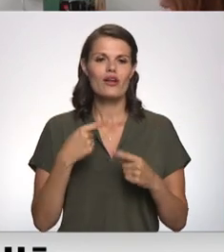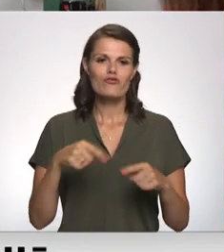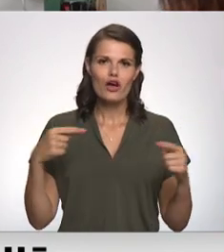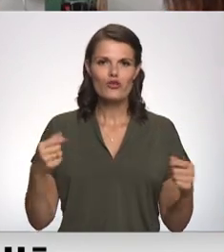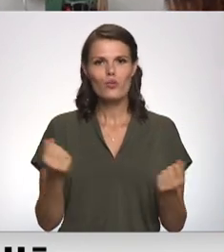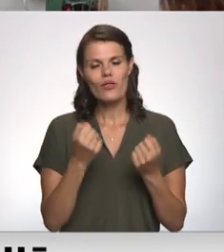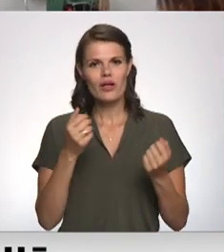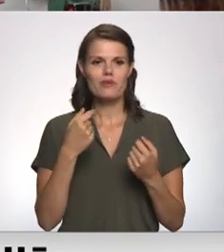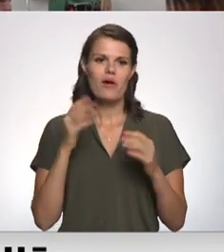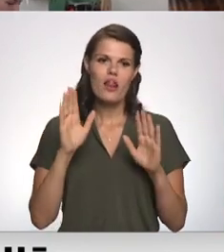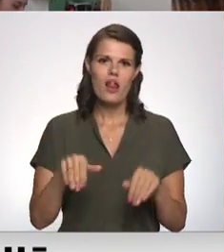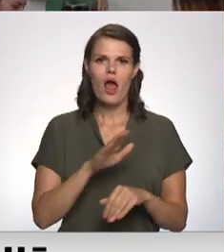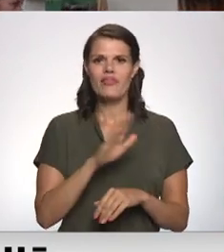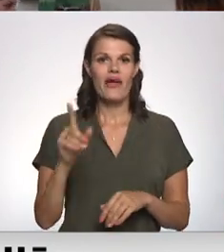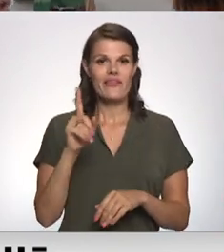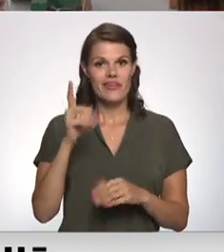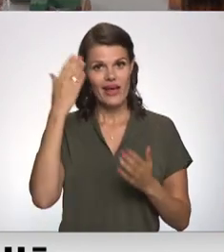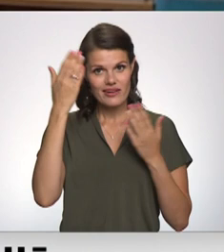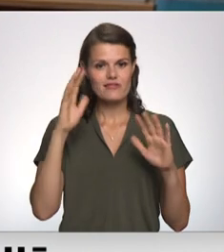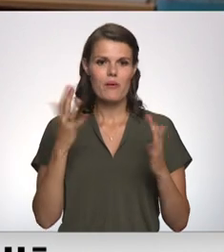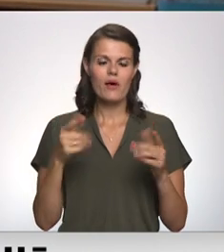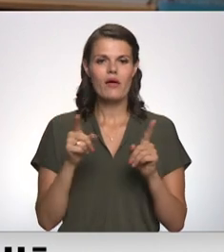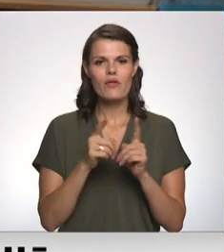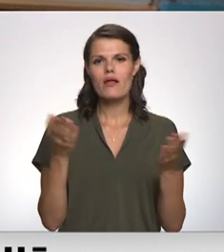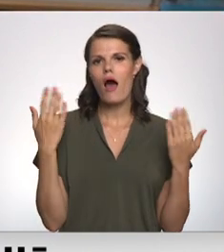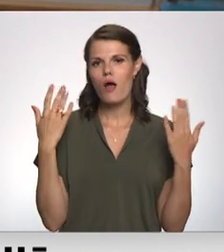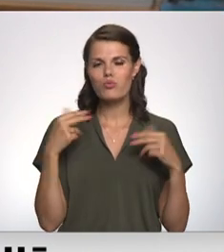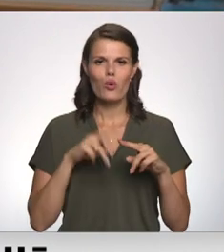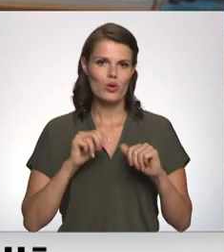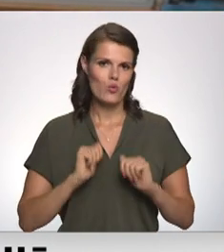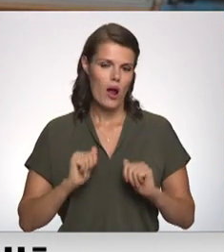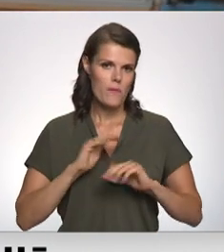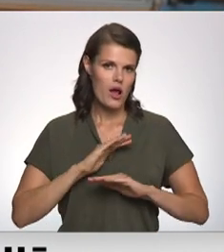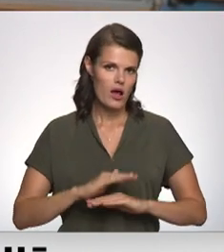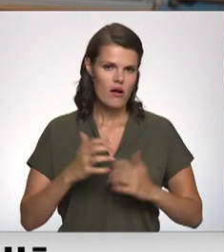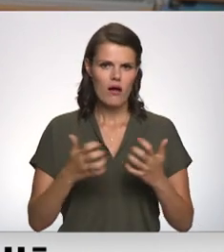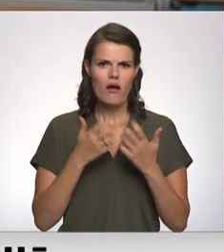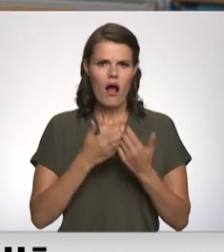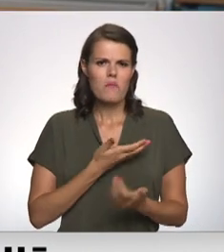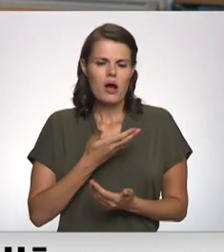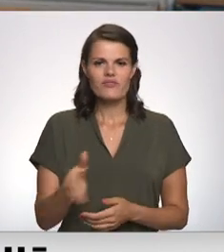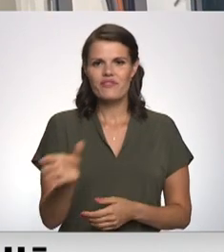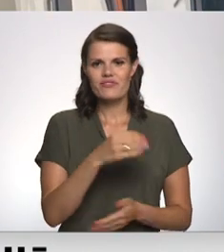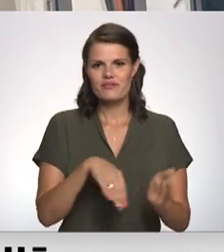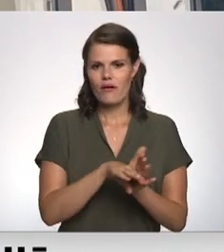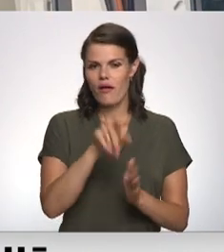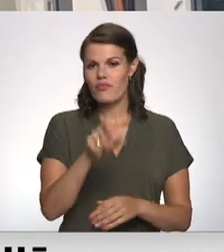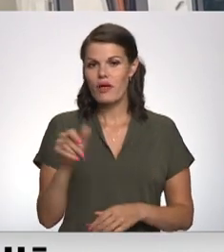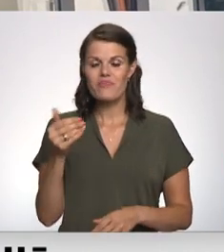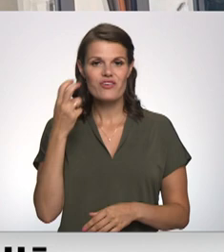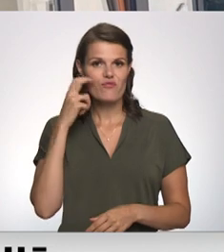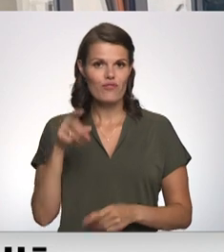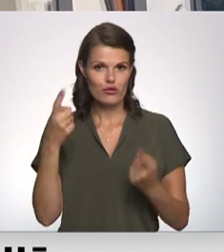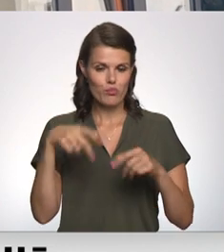tā, lai ne tikai izklēdētu, bet arī relaksētu un nomierinātu. Karu piedzīvojuši visi dalībnieki. Viņu vecāki